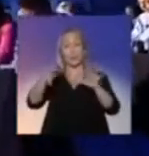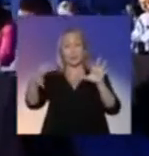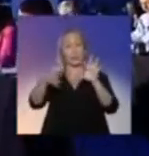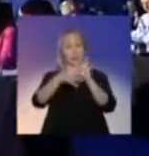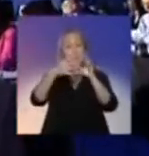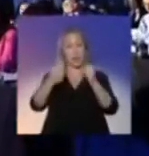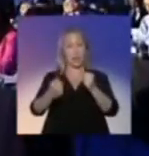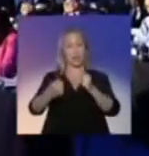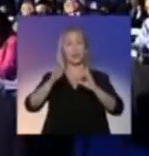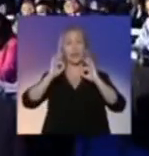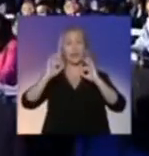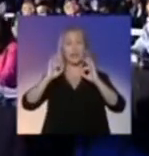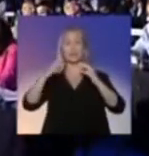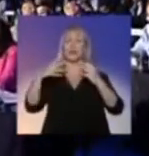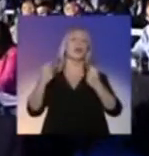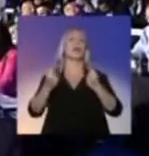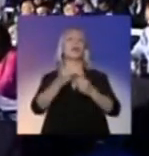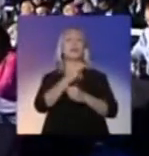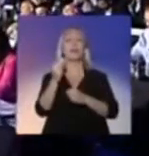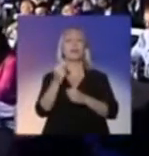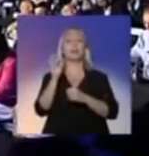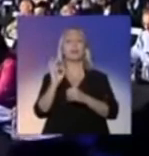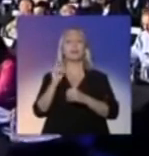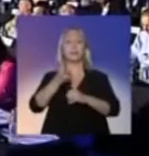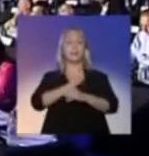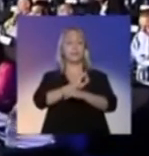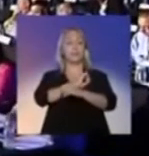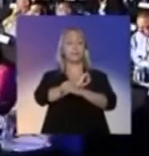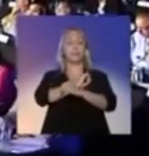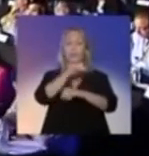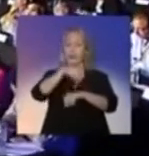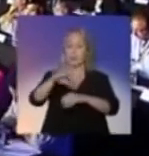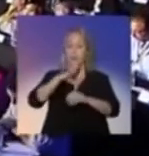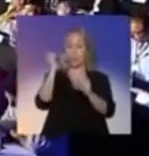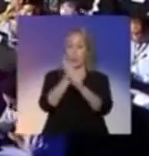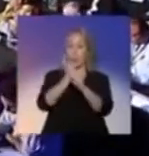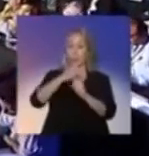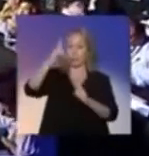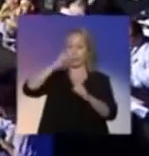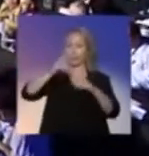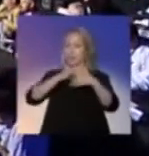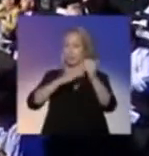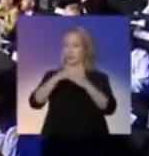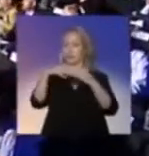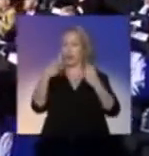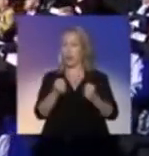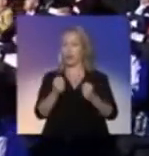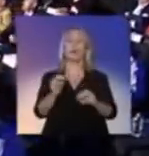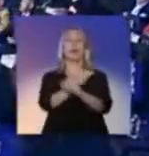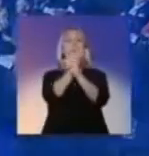βέβαια έχει μια μεγάλη εξοικείωση ως προς δυναμικό το οποίο έχει τεχνικές δυνατότητες. Άρα θα μπορούσε να